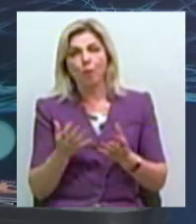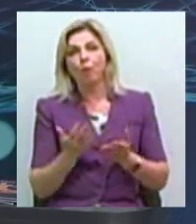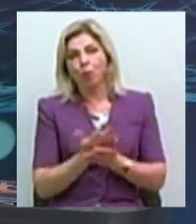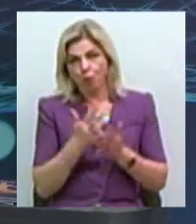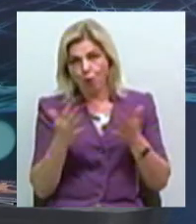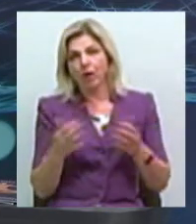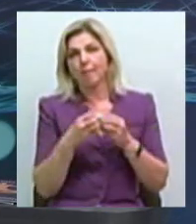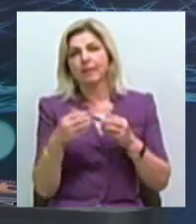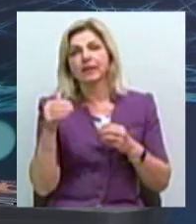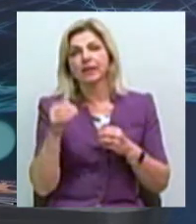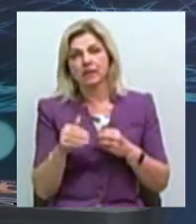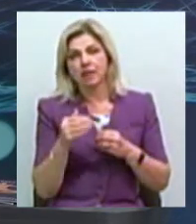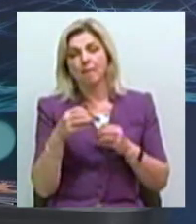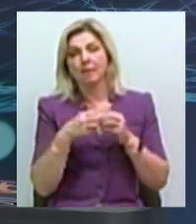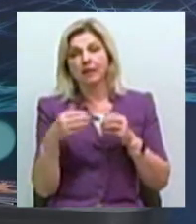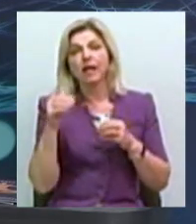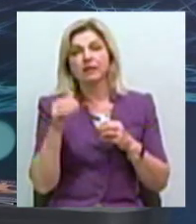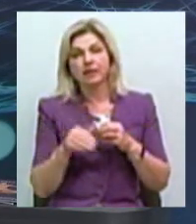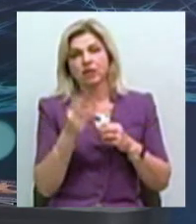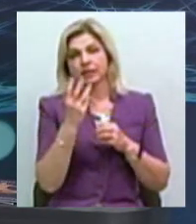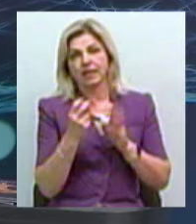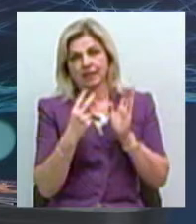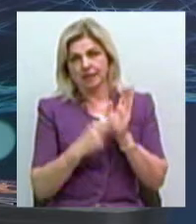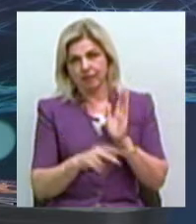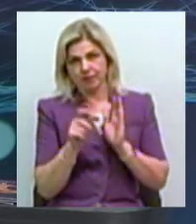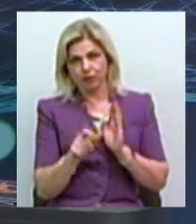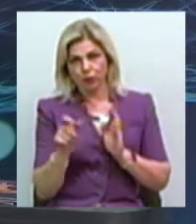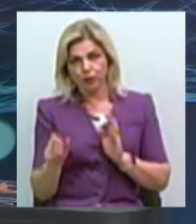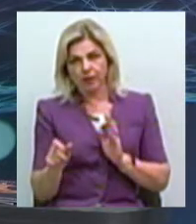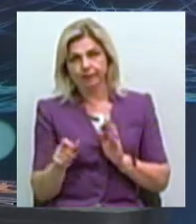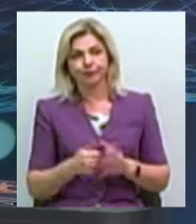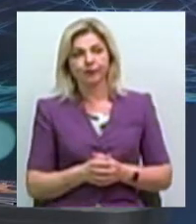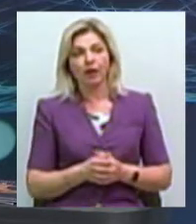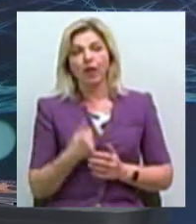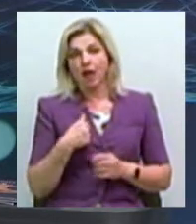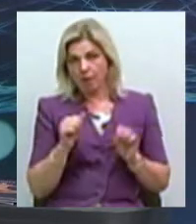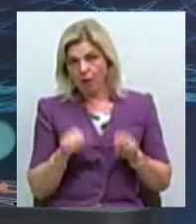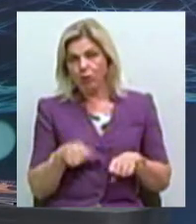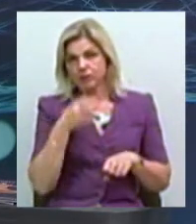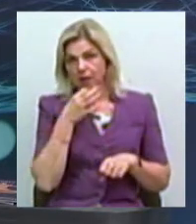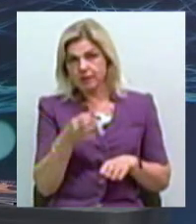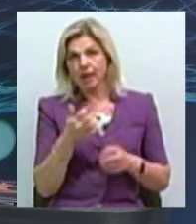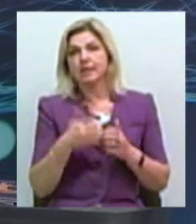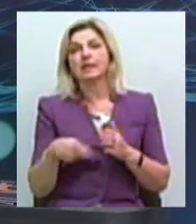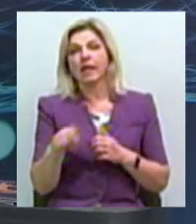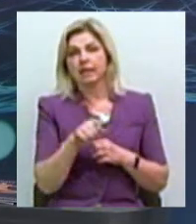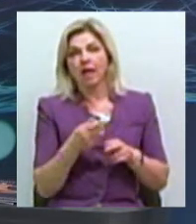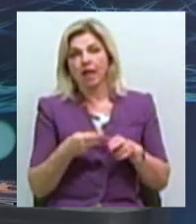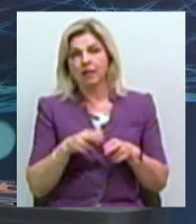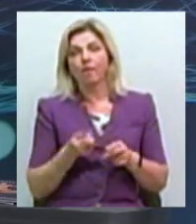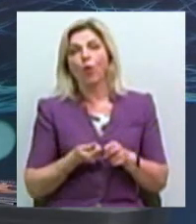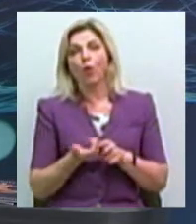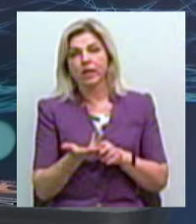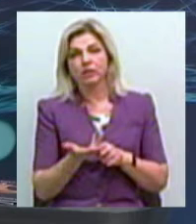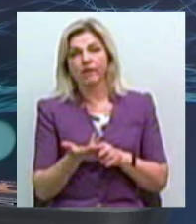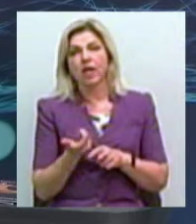15 тысяч человек, 15 370, если быть точнее. И можно, я могу сказать, что вот среди этого количества самому